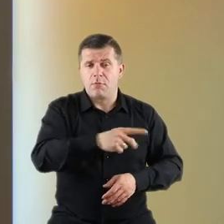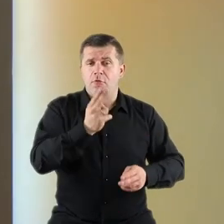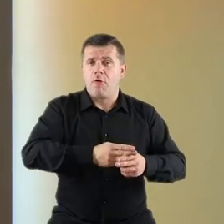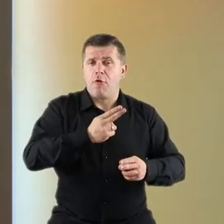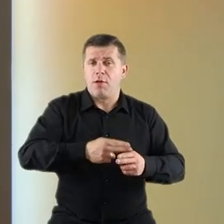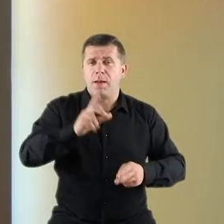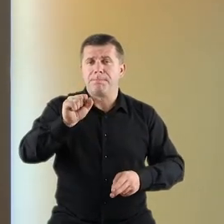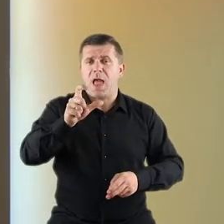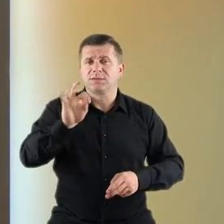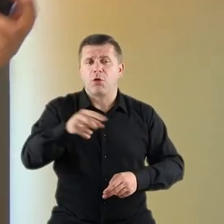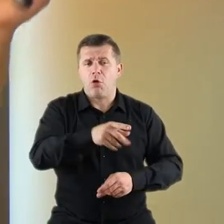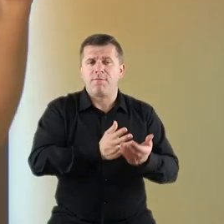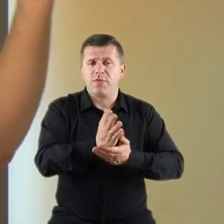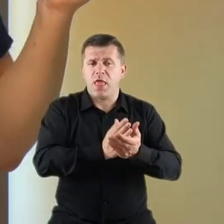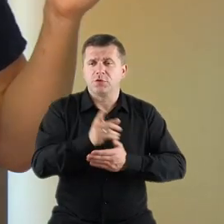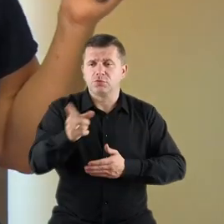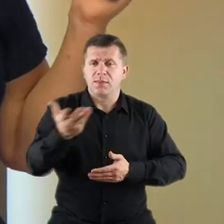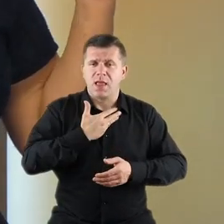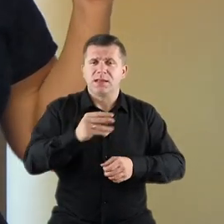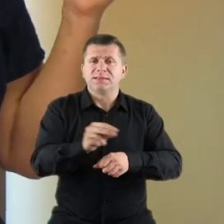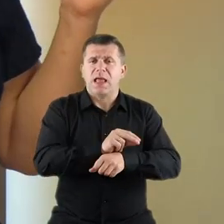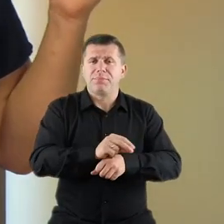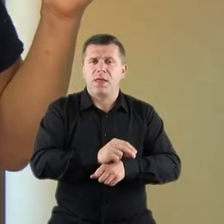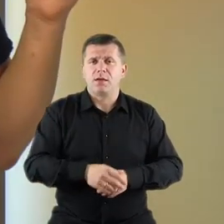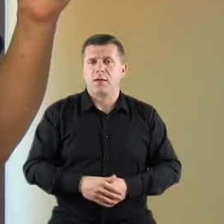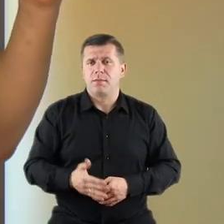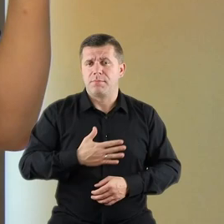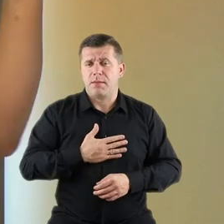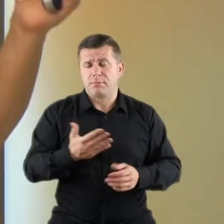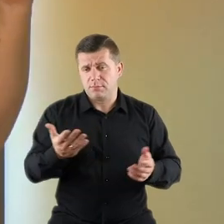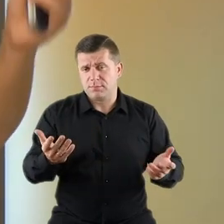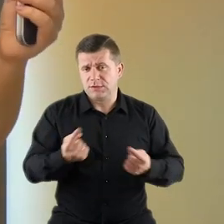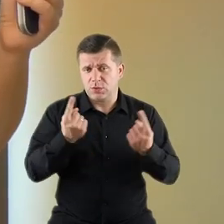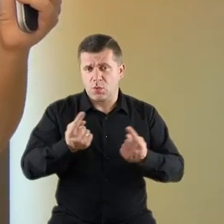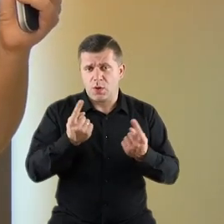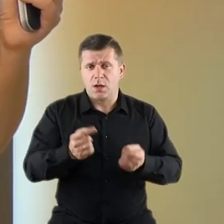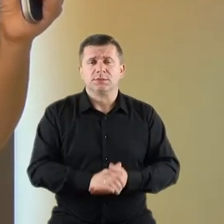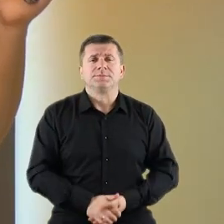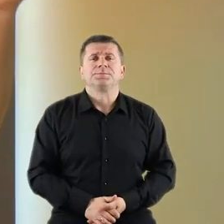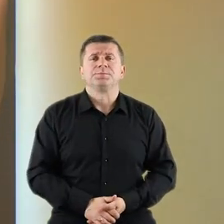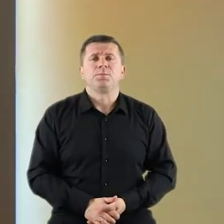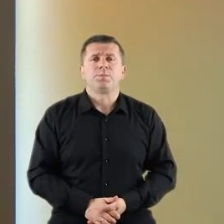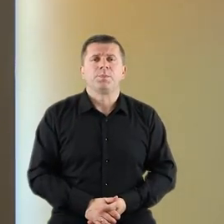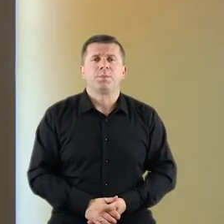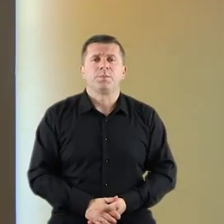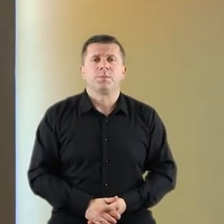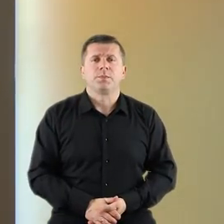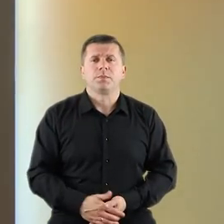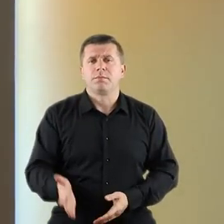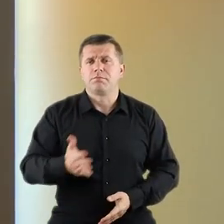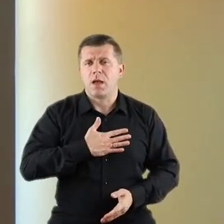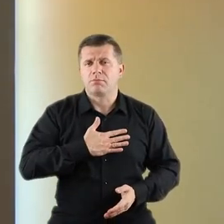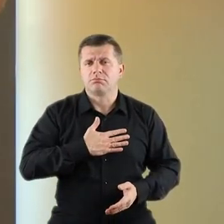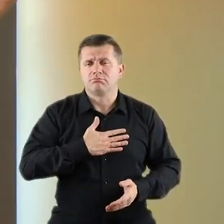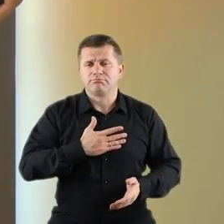wierzy w te zabiegi mamy okoliczności użycia aktu czyli czas i miejsce mamy szczerość